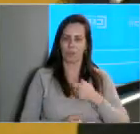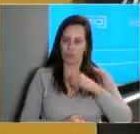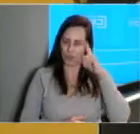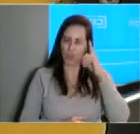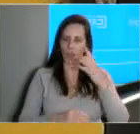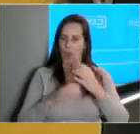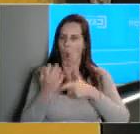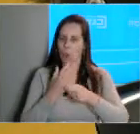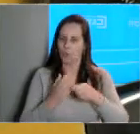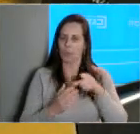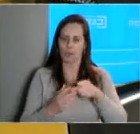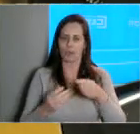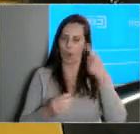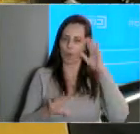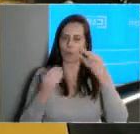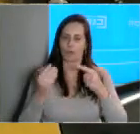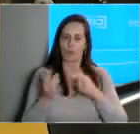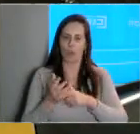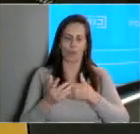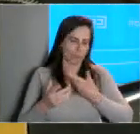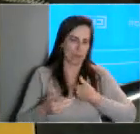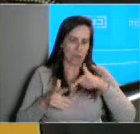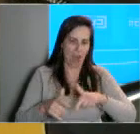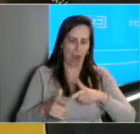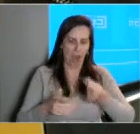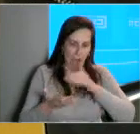une bonne idée, le transport gratuit, parce que